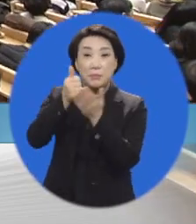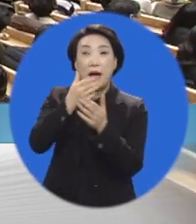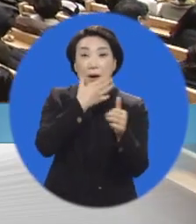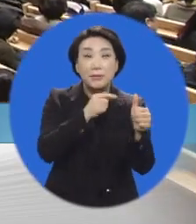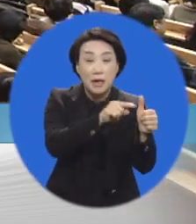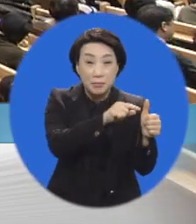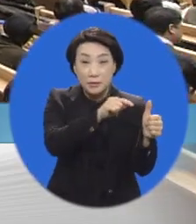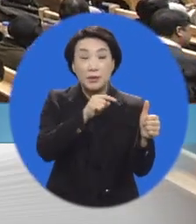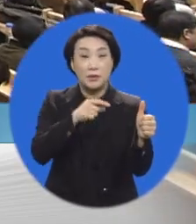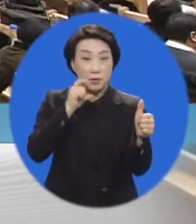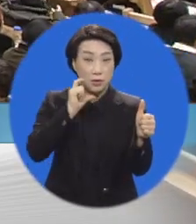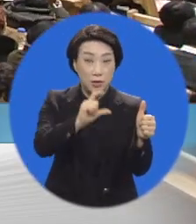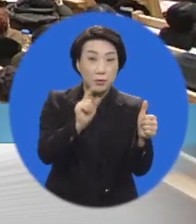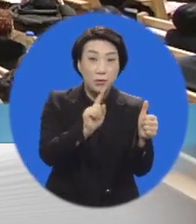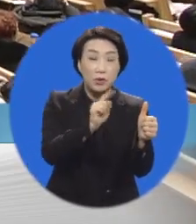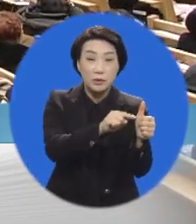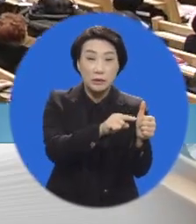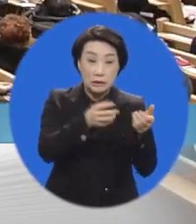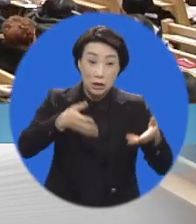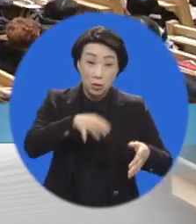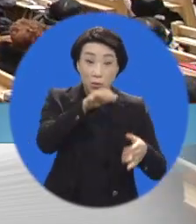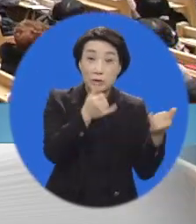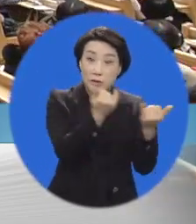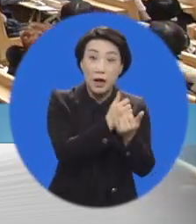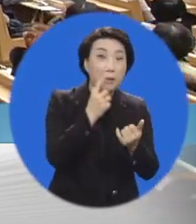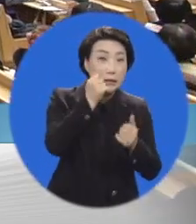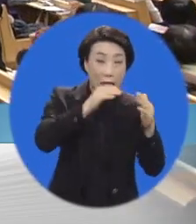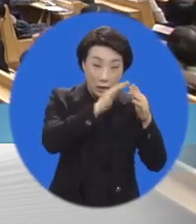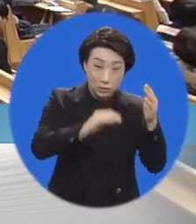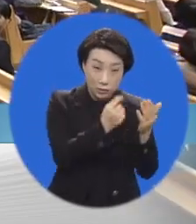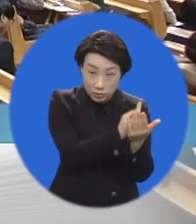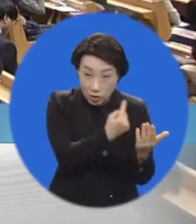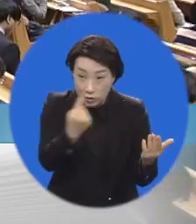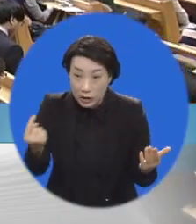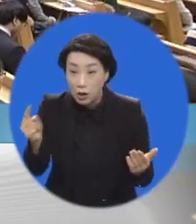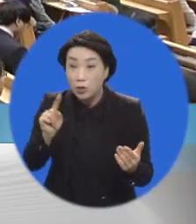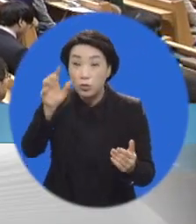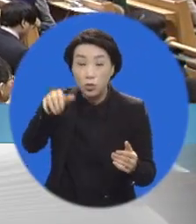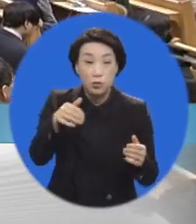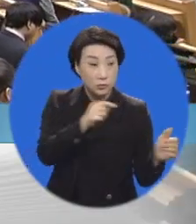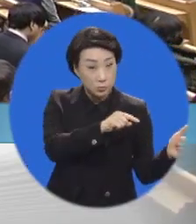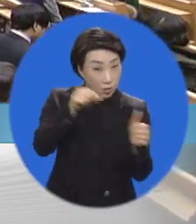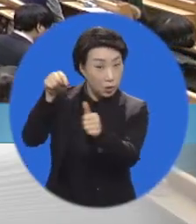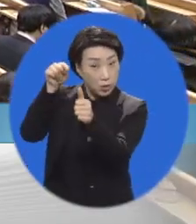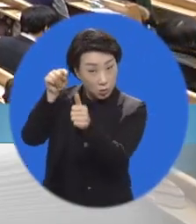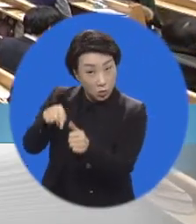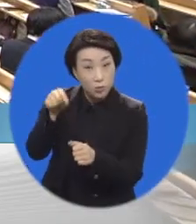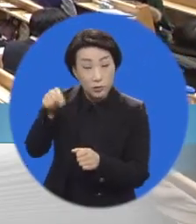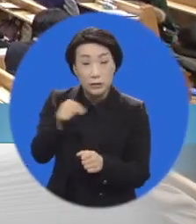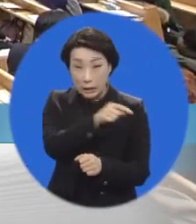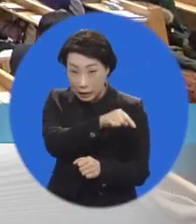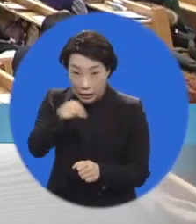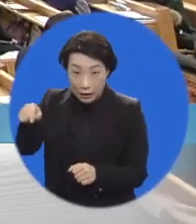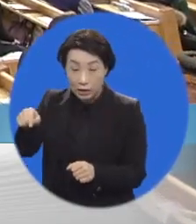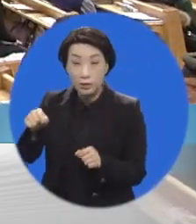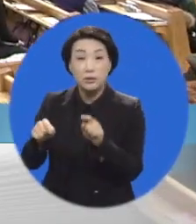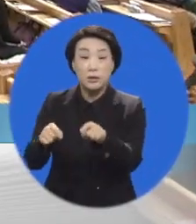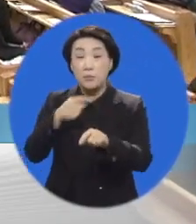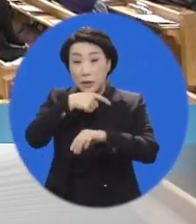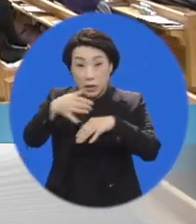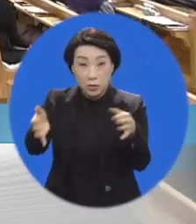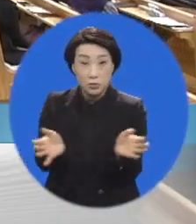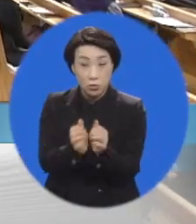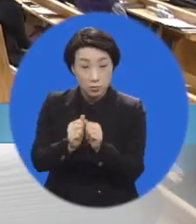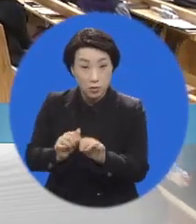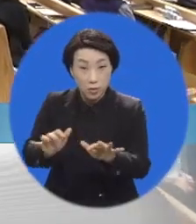아브라함에게 이르시되 너는 너의 본토 친척 아비집을 떠나 내가 네게 지시할 땅으로 가라. 내가 너로 큰